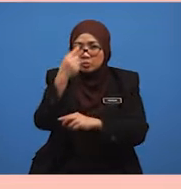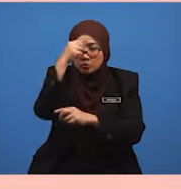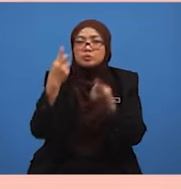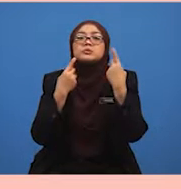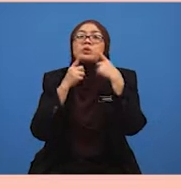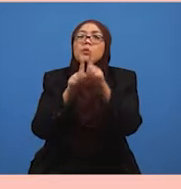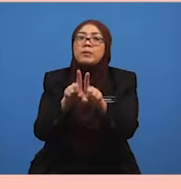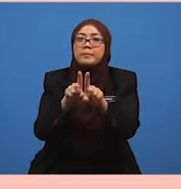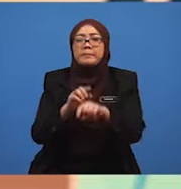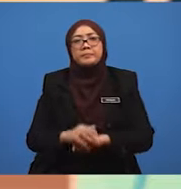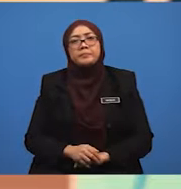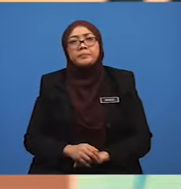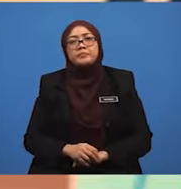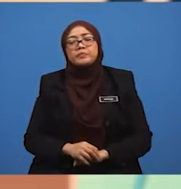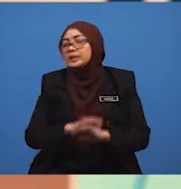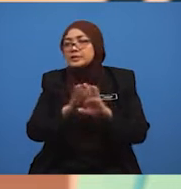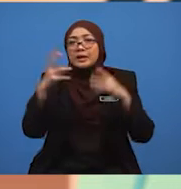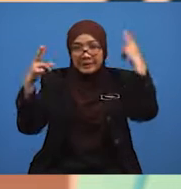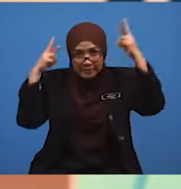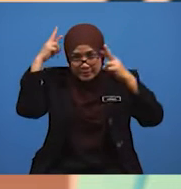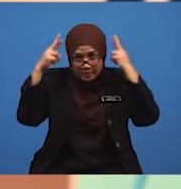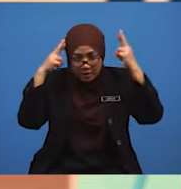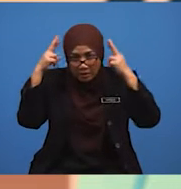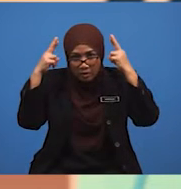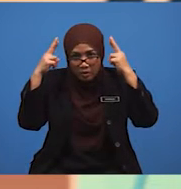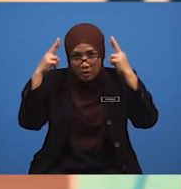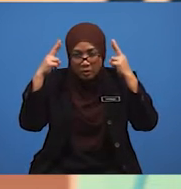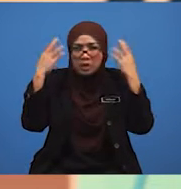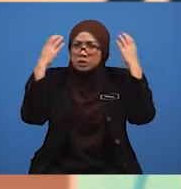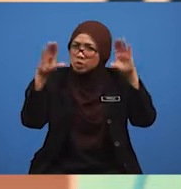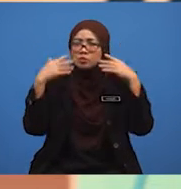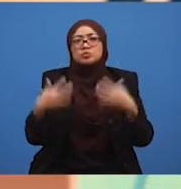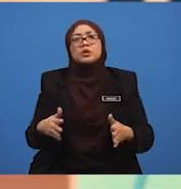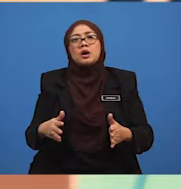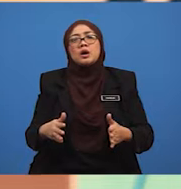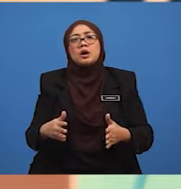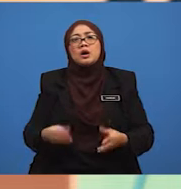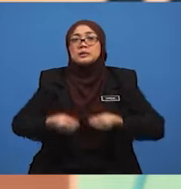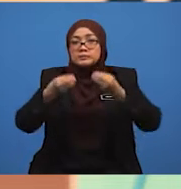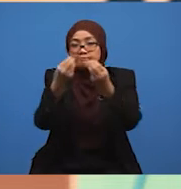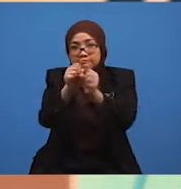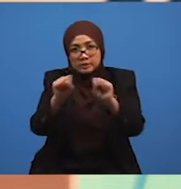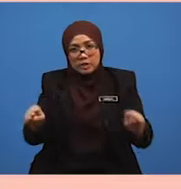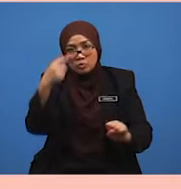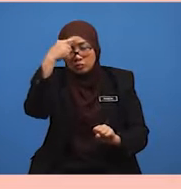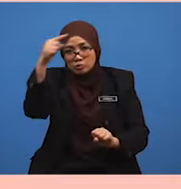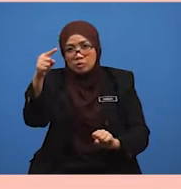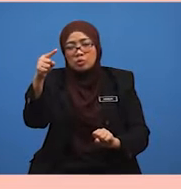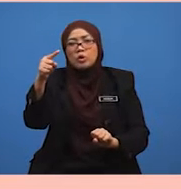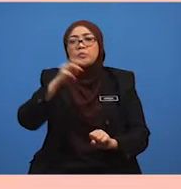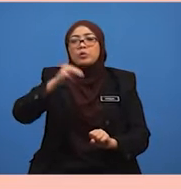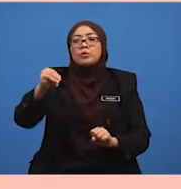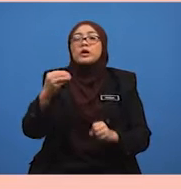Ha. Jangan risau. Saya telah sediakan soalan lagi untuk dicuba. Kuis